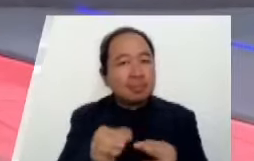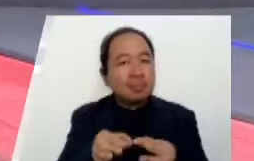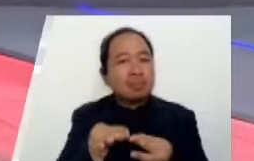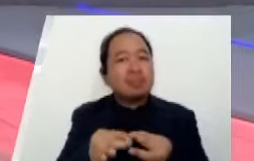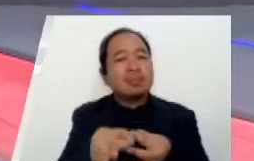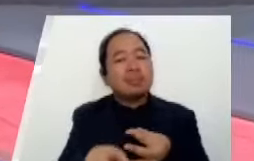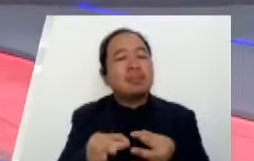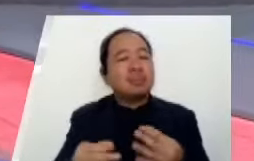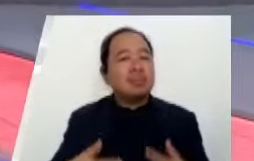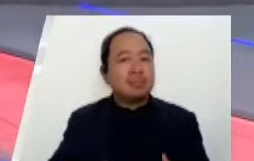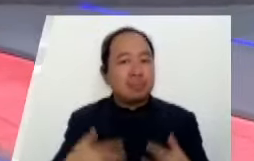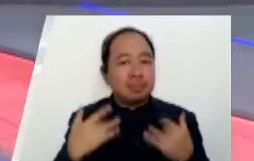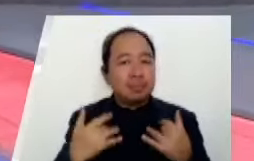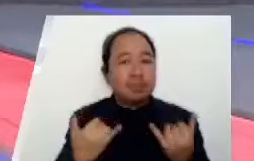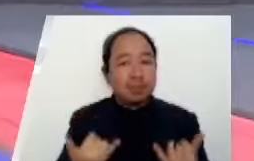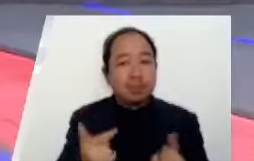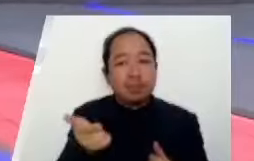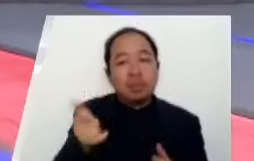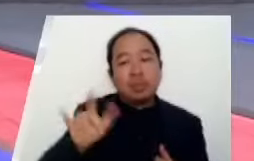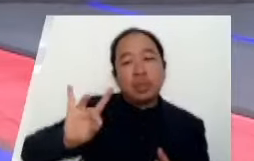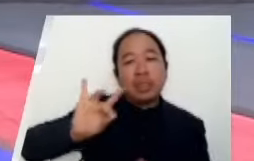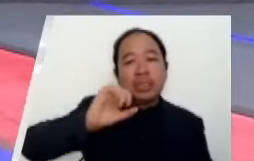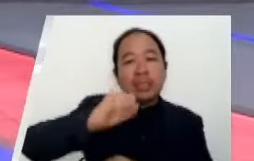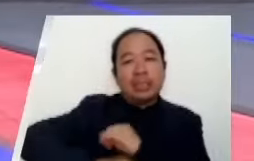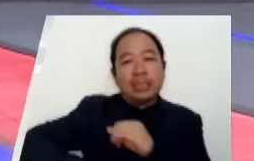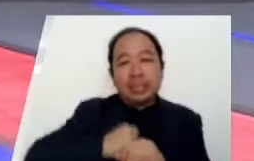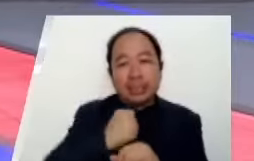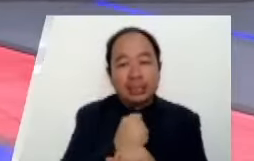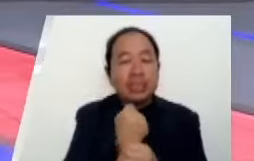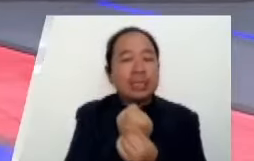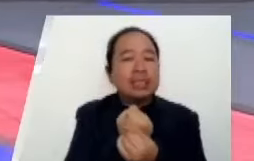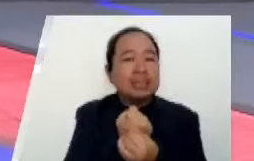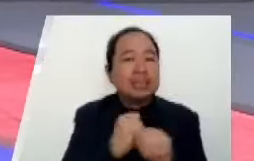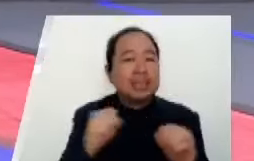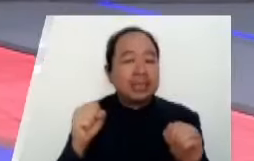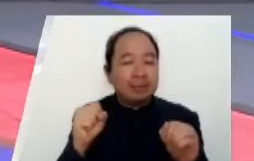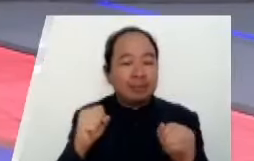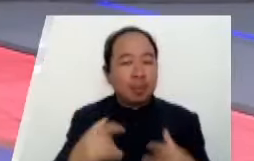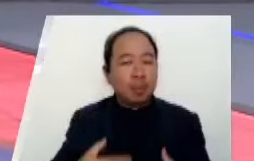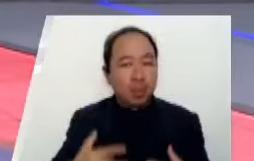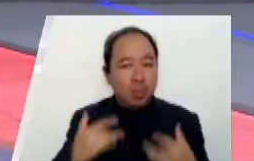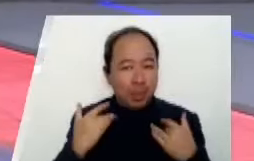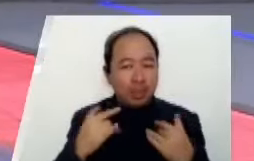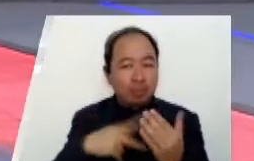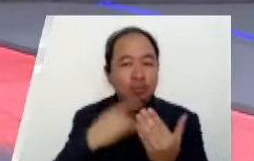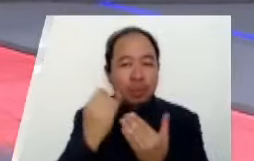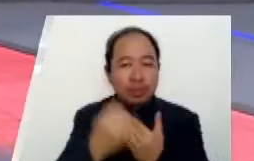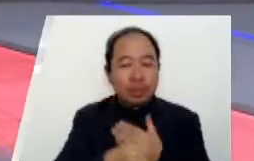sa 28 taon ng Sagip Dugtong Buhay Bloodletting Project ng GMA Kapuso